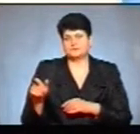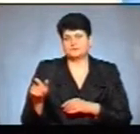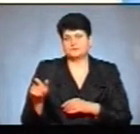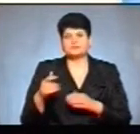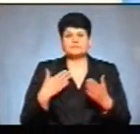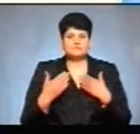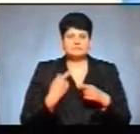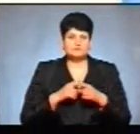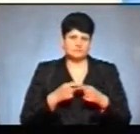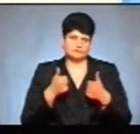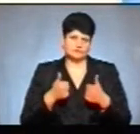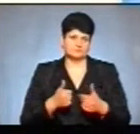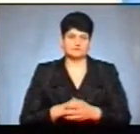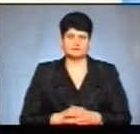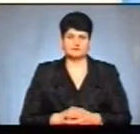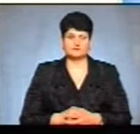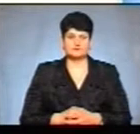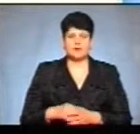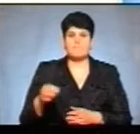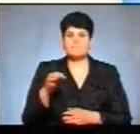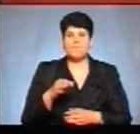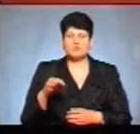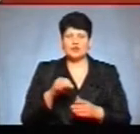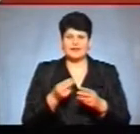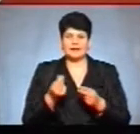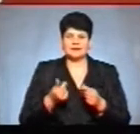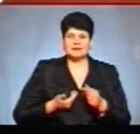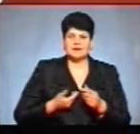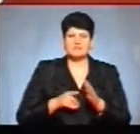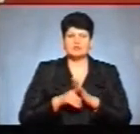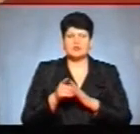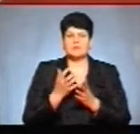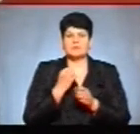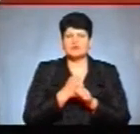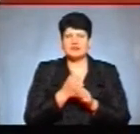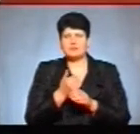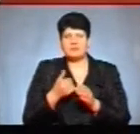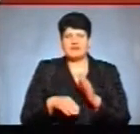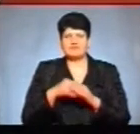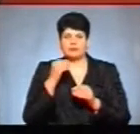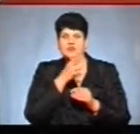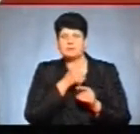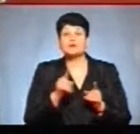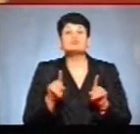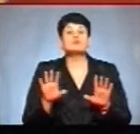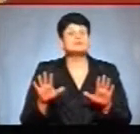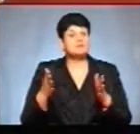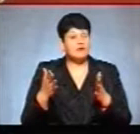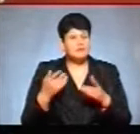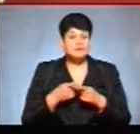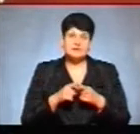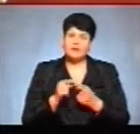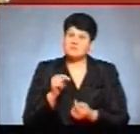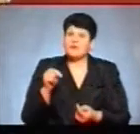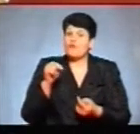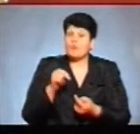відносити до цього помірково. Монетизація запрацювала у передвиборчий період. Чому так сталося? Це збіг? Чому